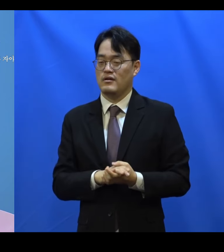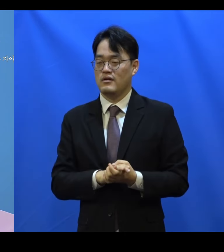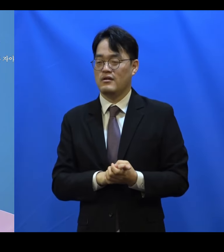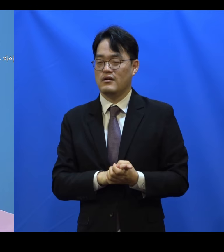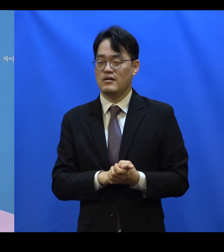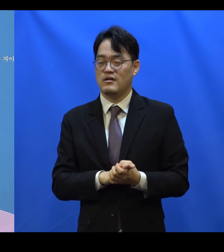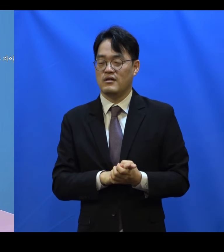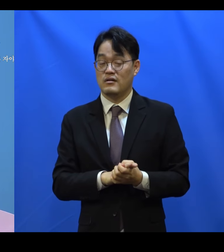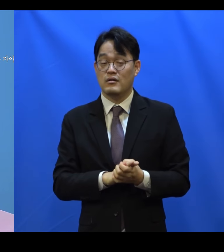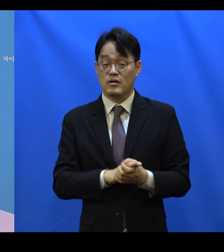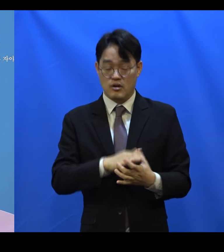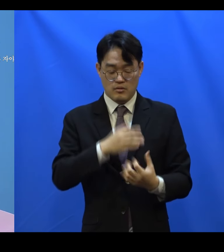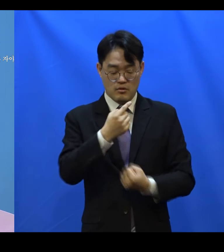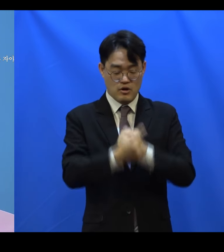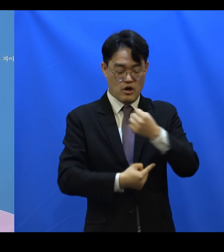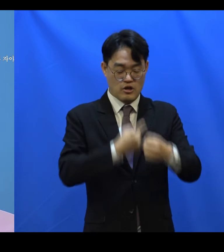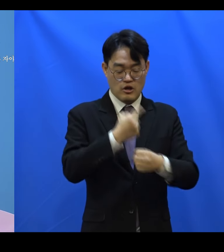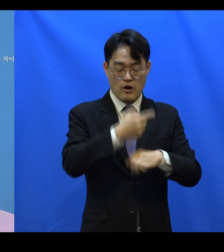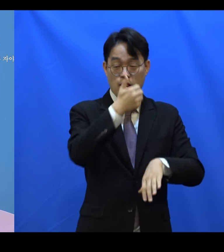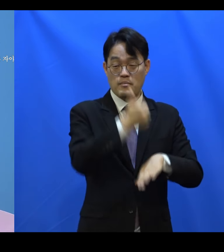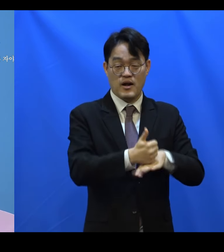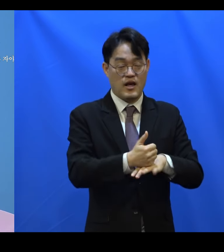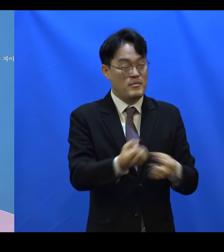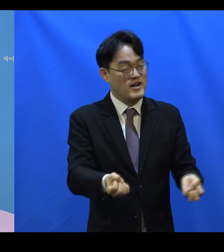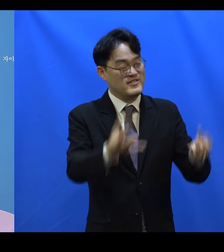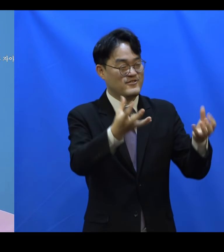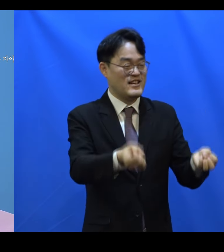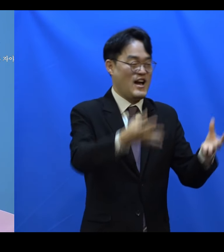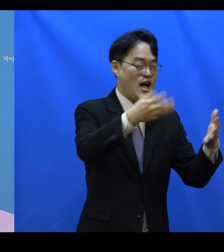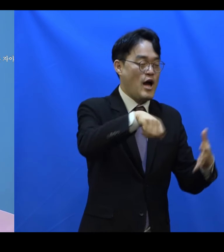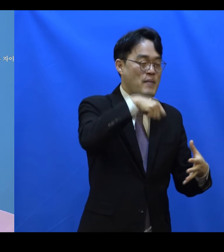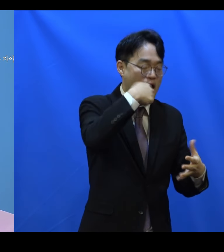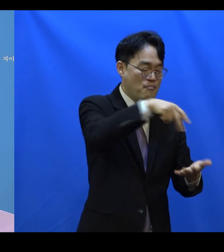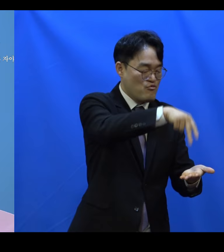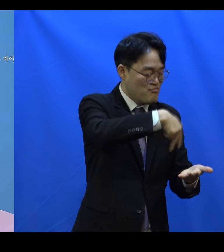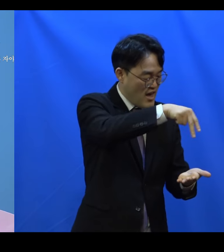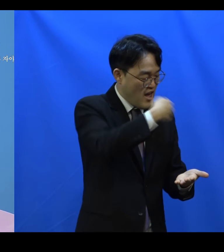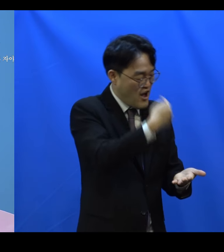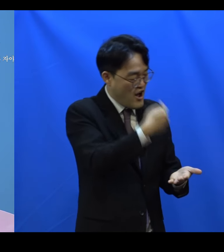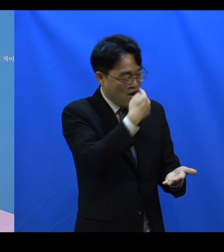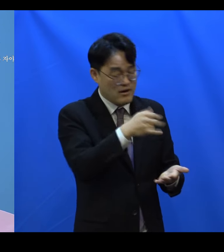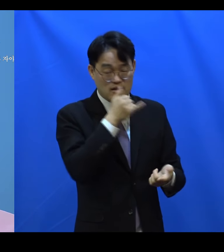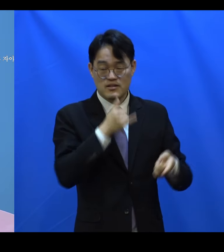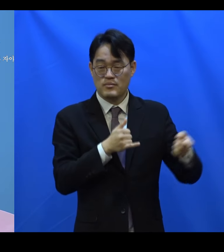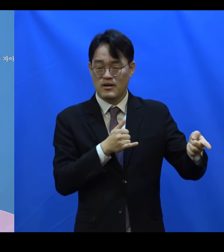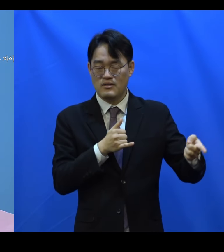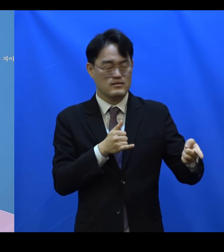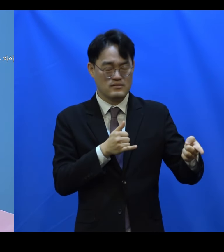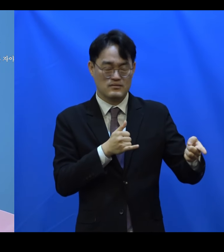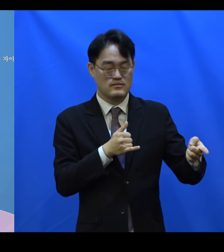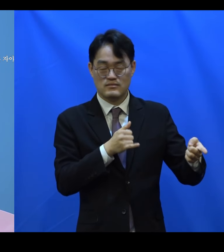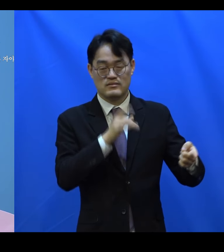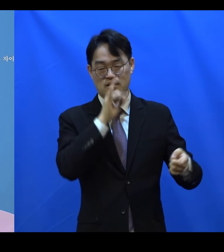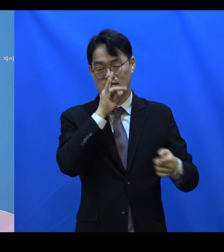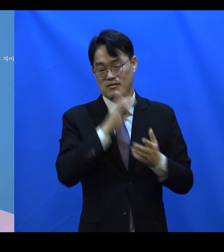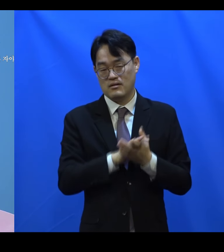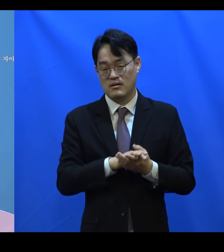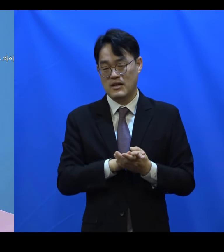하지만 그걸로는 안 돼요. 진정한 우리의 쉼은 그리스도의 그늘 아래.